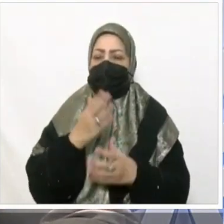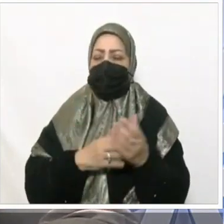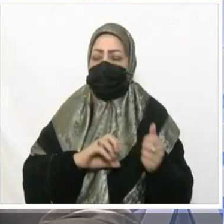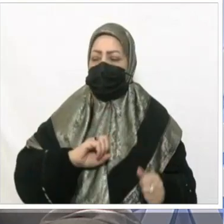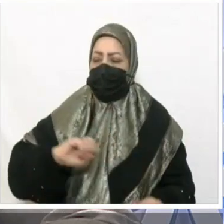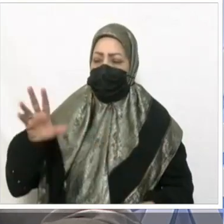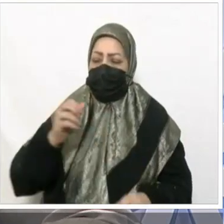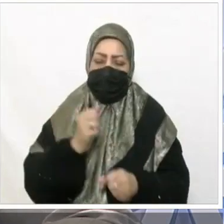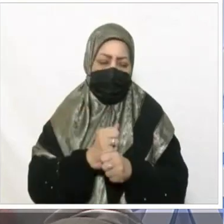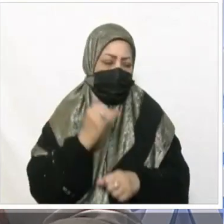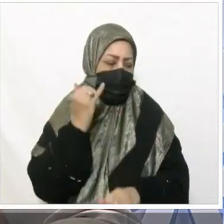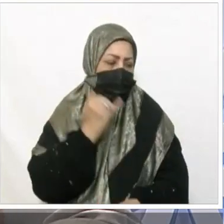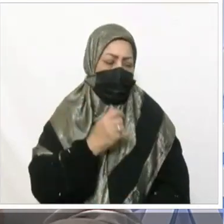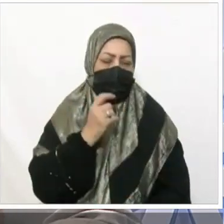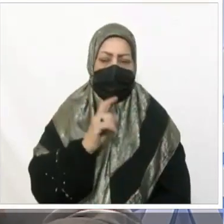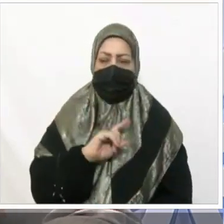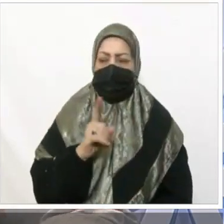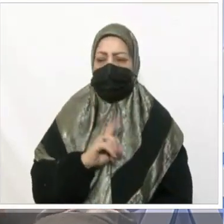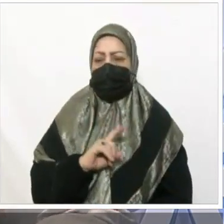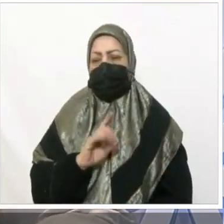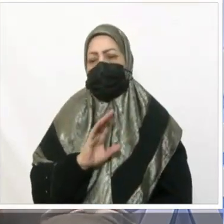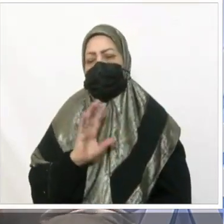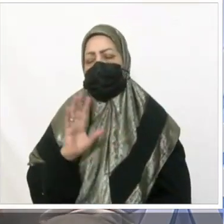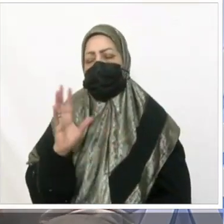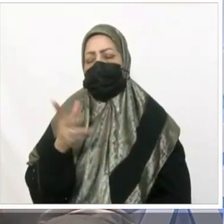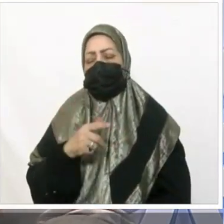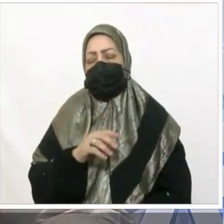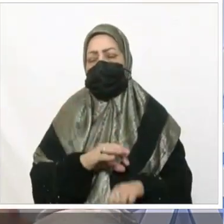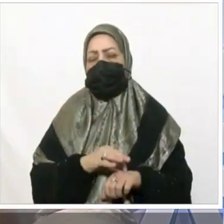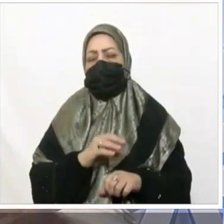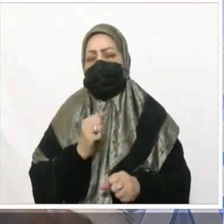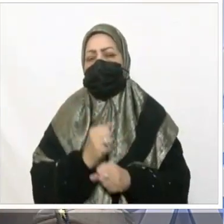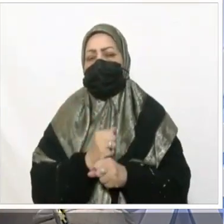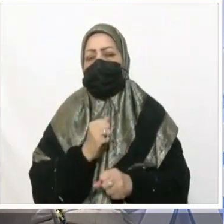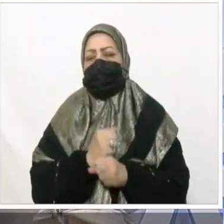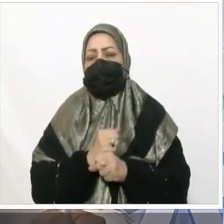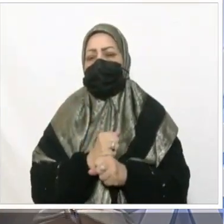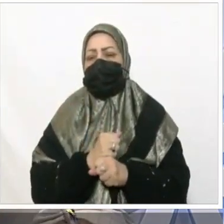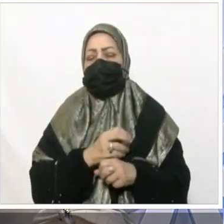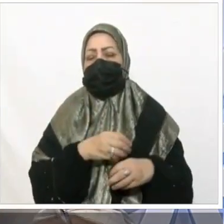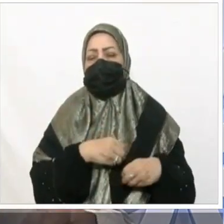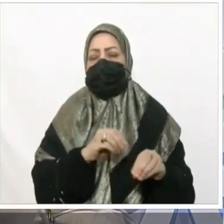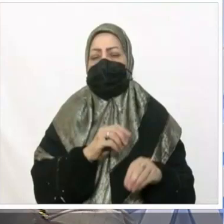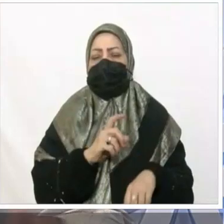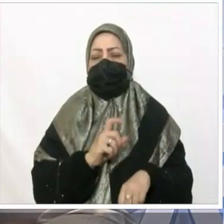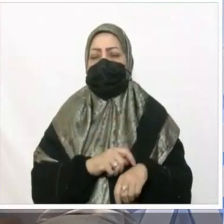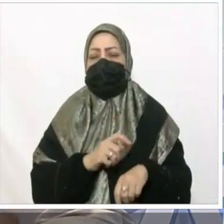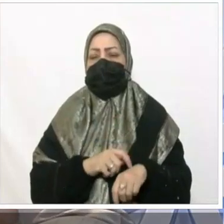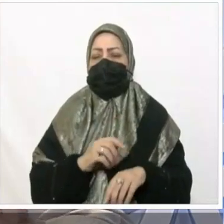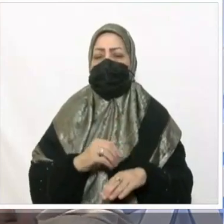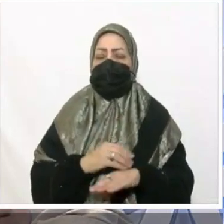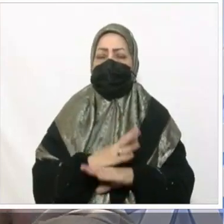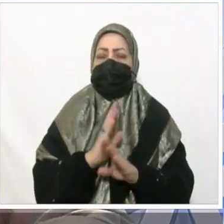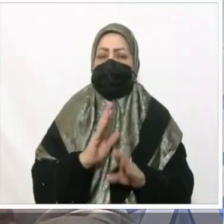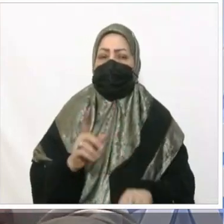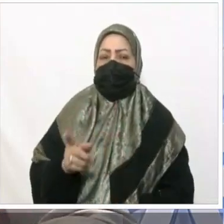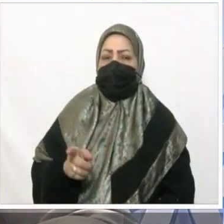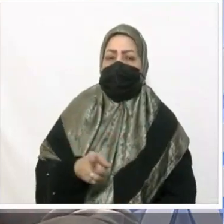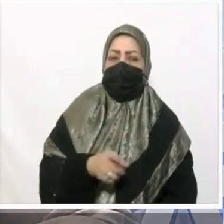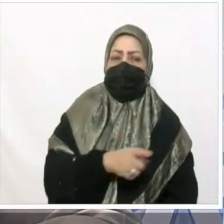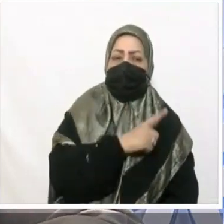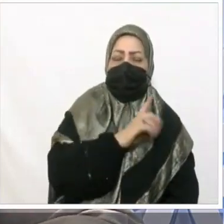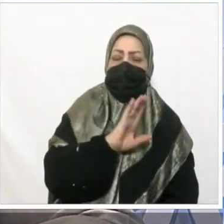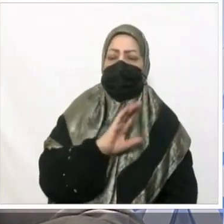باع وقت العمل من أول الدوام إلى آخره، أنت بعته لجهة هذه الجهة في الدولة وتأخذ فيه مرتب، ولكن